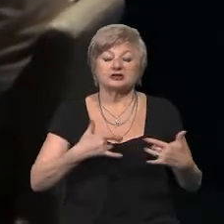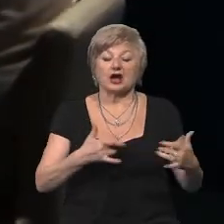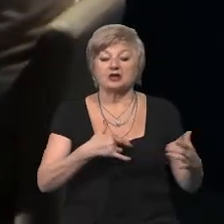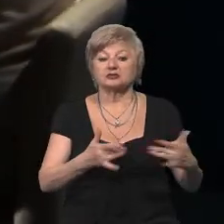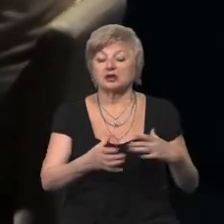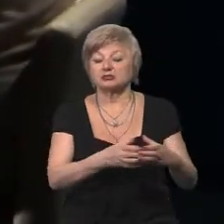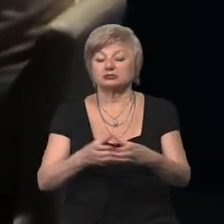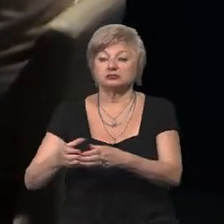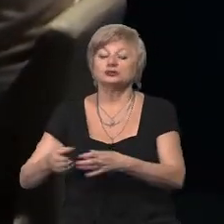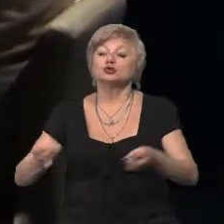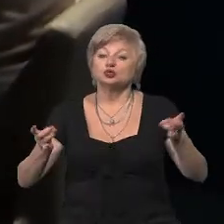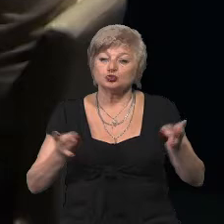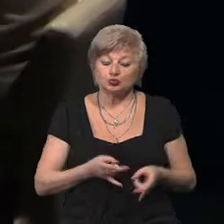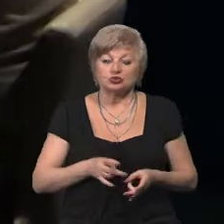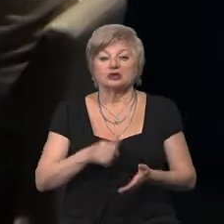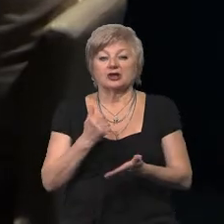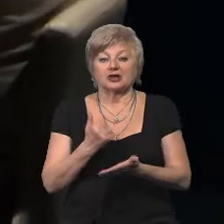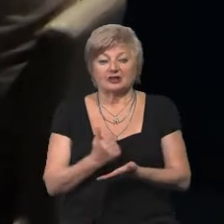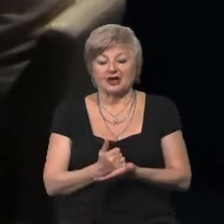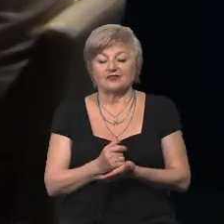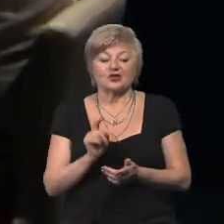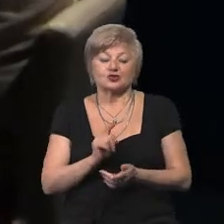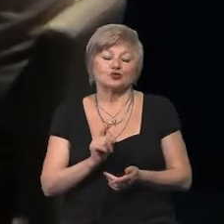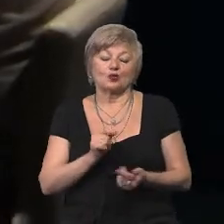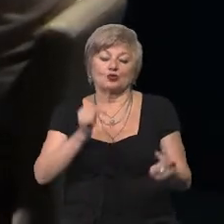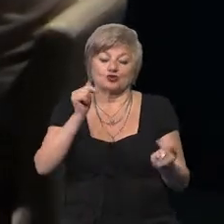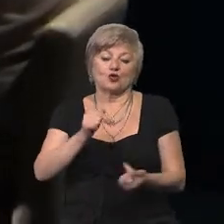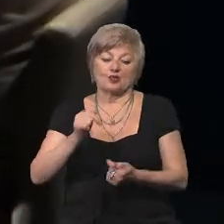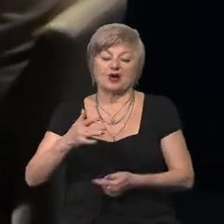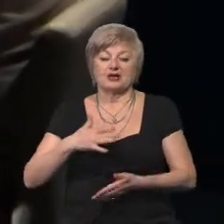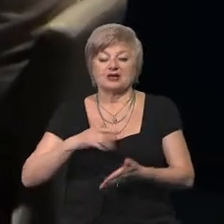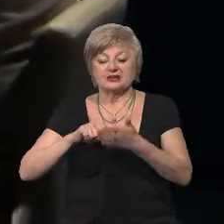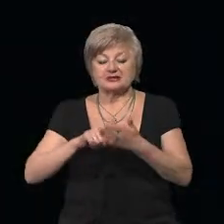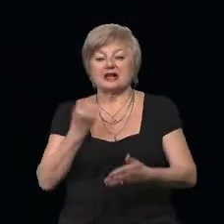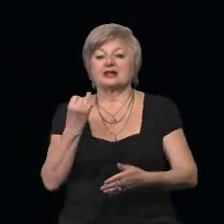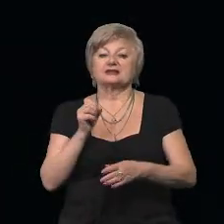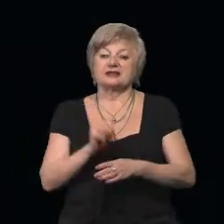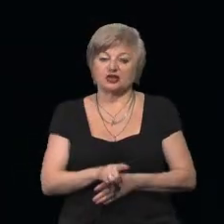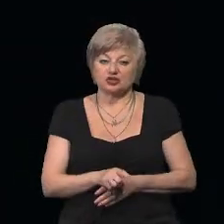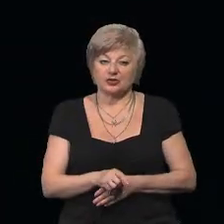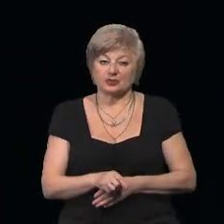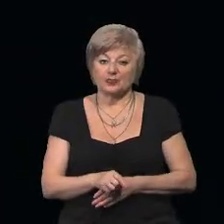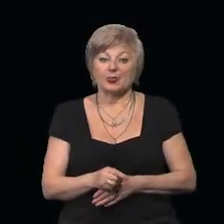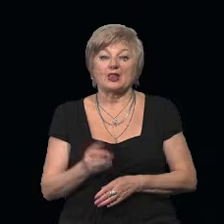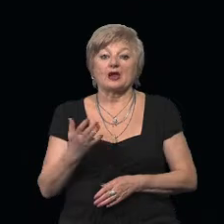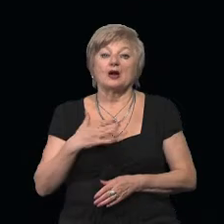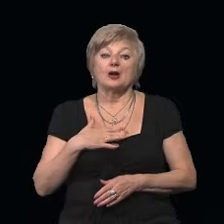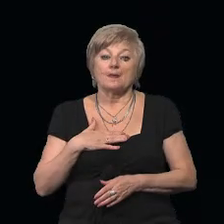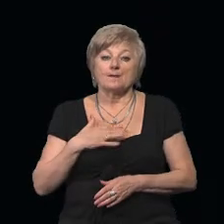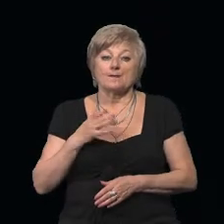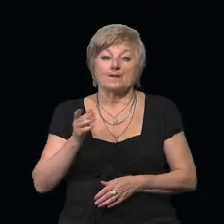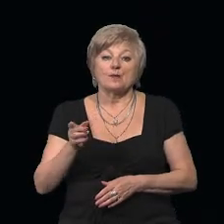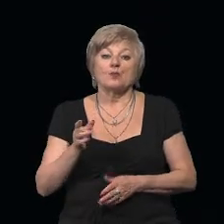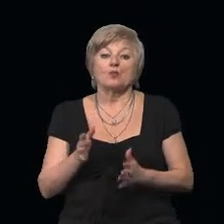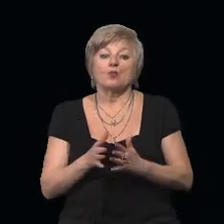общаемся, дружим. Главное совпадать с целями и задачами. Ми з тобою у цій студії зустрічалися, ну, десь